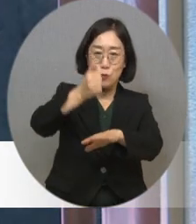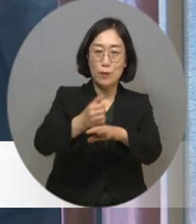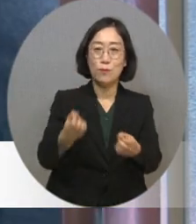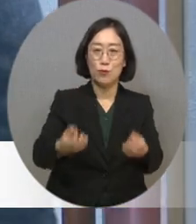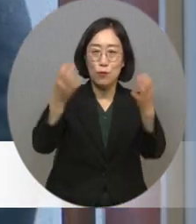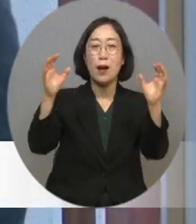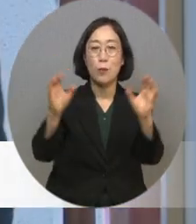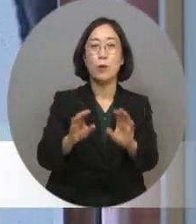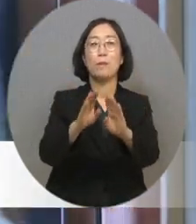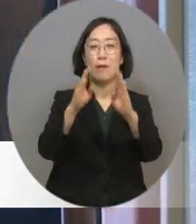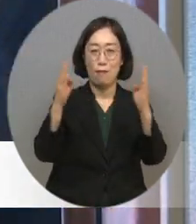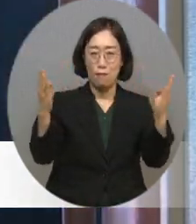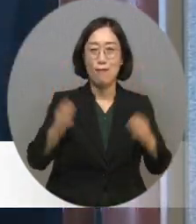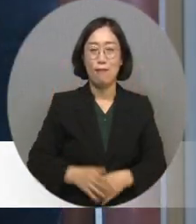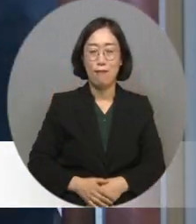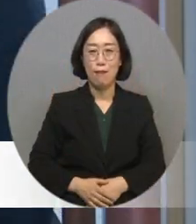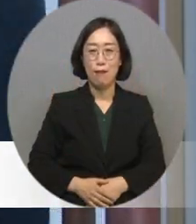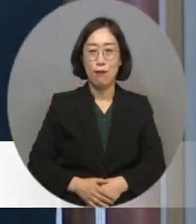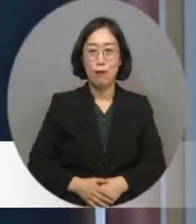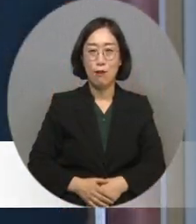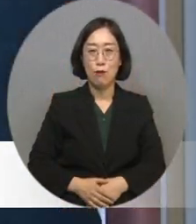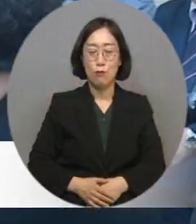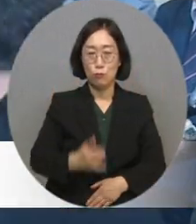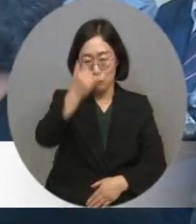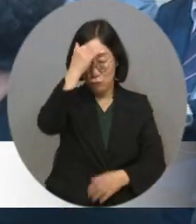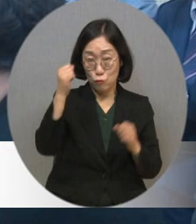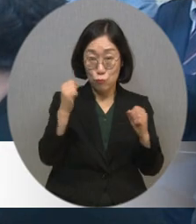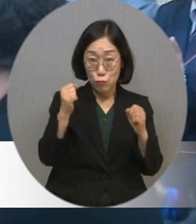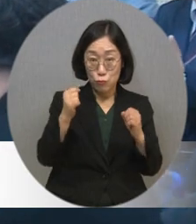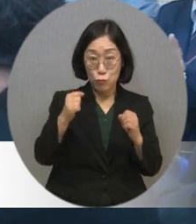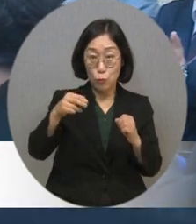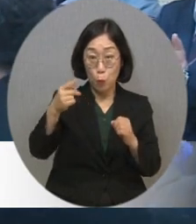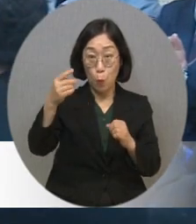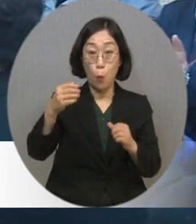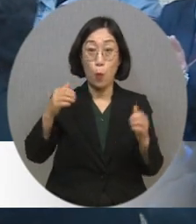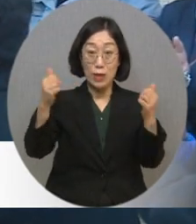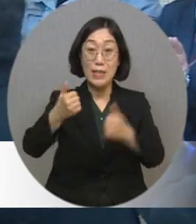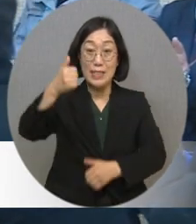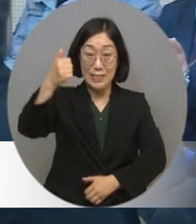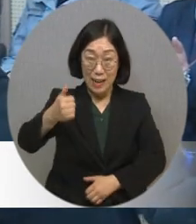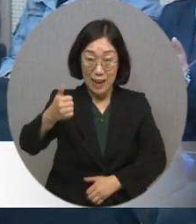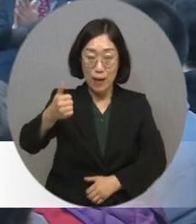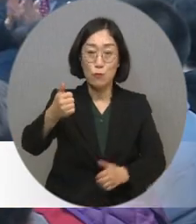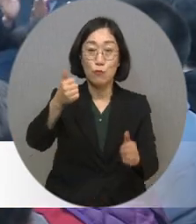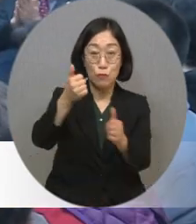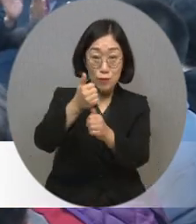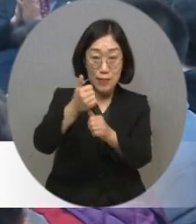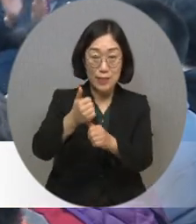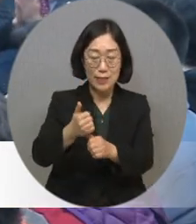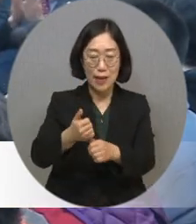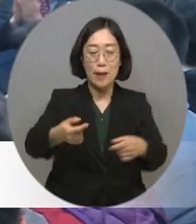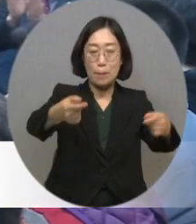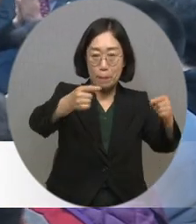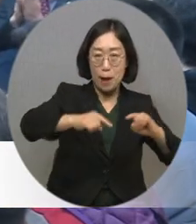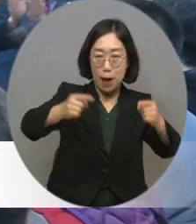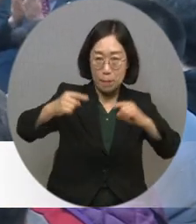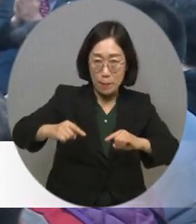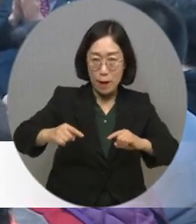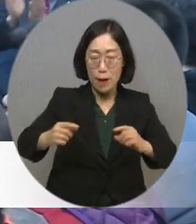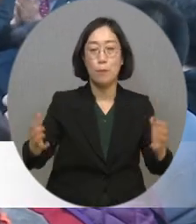취임을 축하하기 위해 충북도의회 황영호 의장, 최정은 부의장을 비롯해 많은 내빈들이